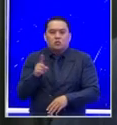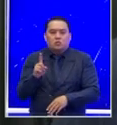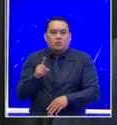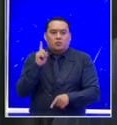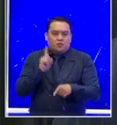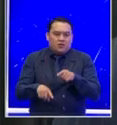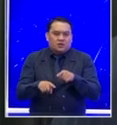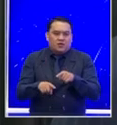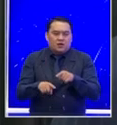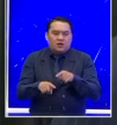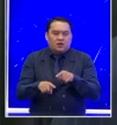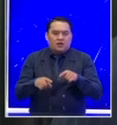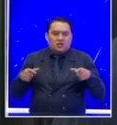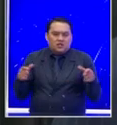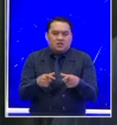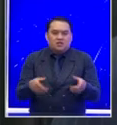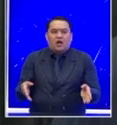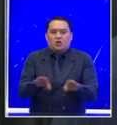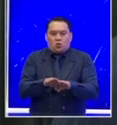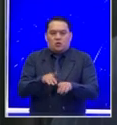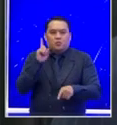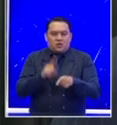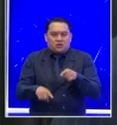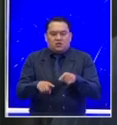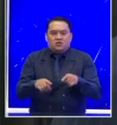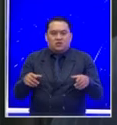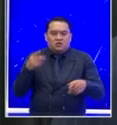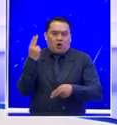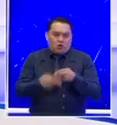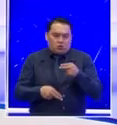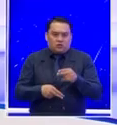быстрее изолируемся, закроемся, тем быстрее карантин кончится.